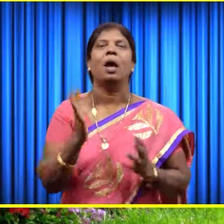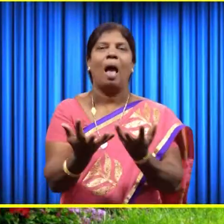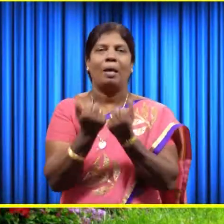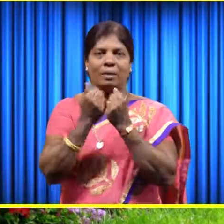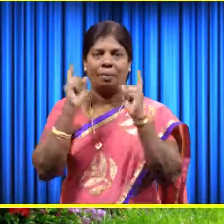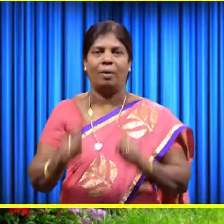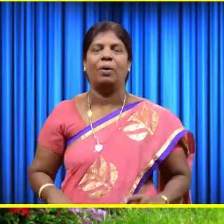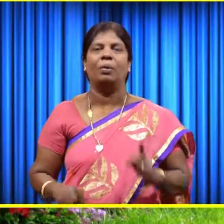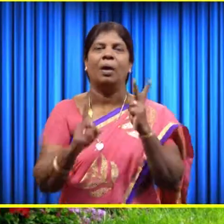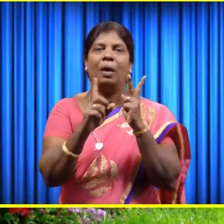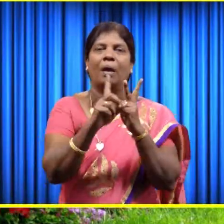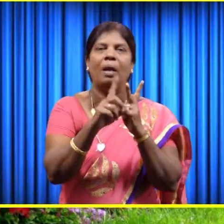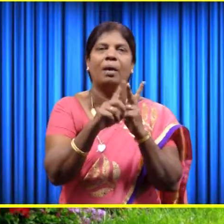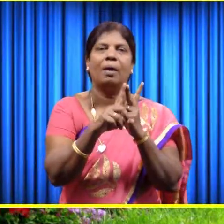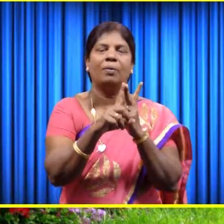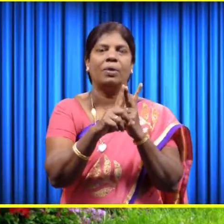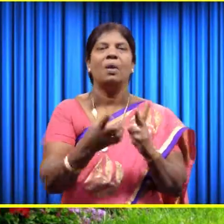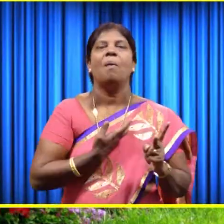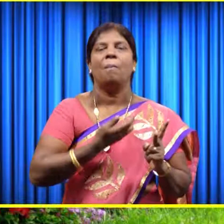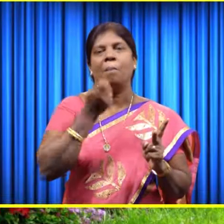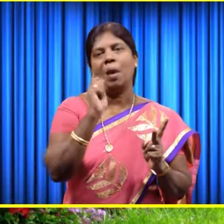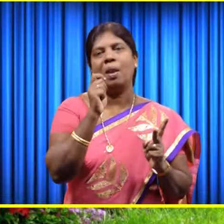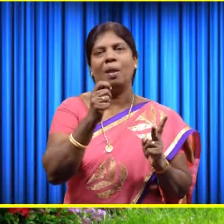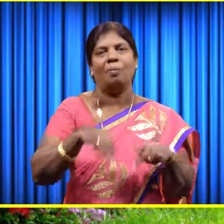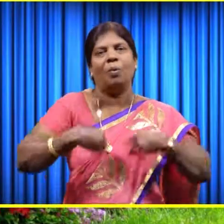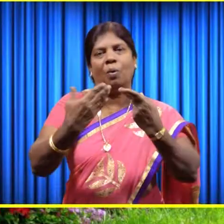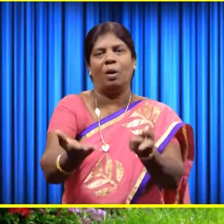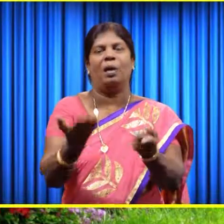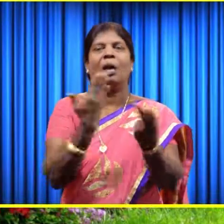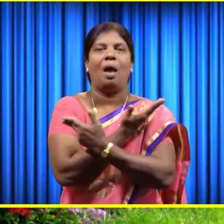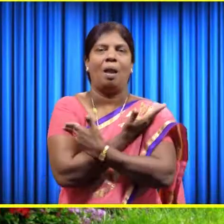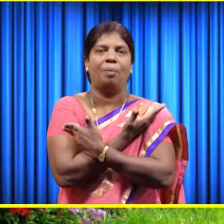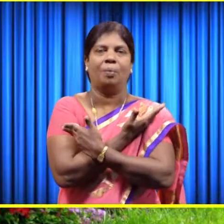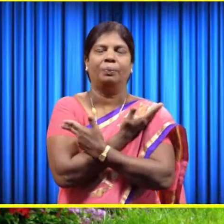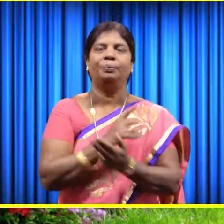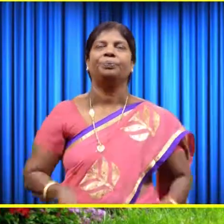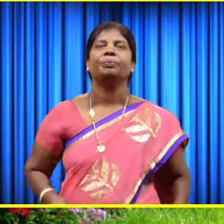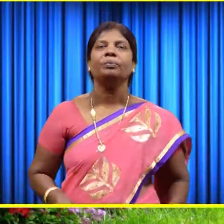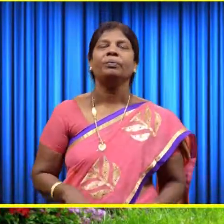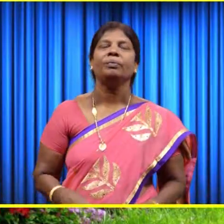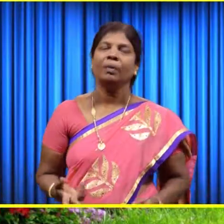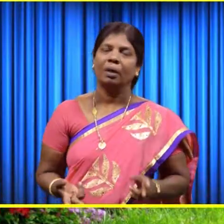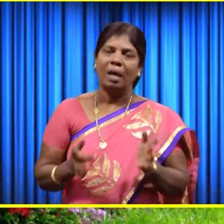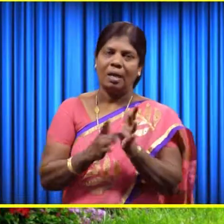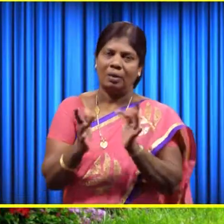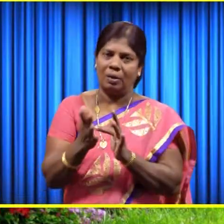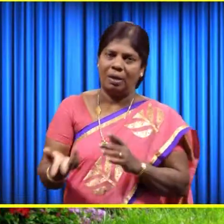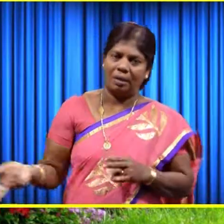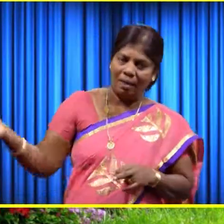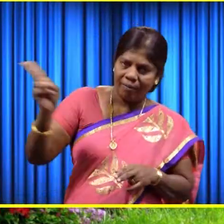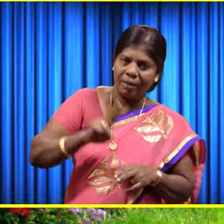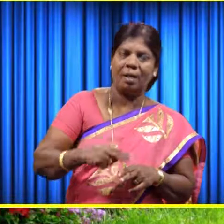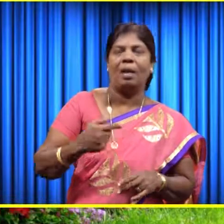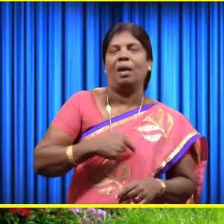இரண்டாவதாக, பாவத்தை மன்னிக்கும் அன்பு. நீங்கள் உணர்ந்த பிறகு அவரிடத்தில் திரும்ப வந்து, ஆண்டவரே